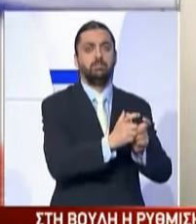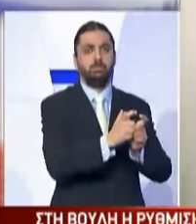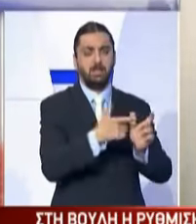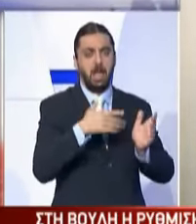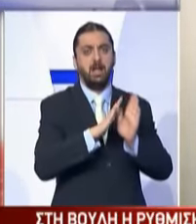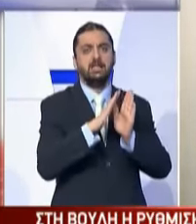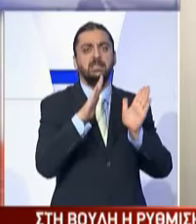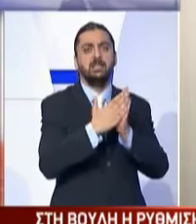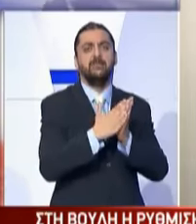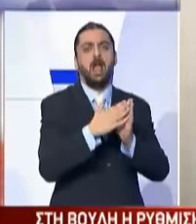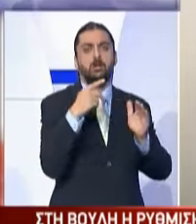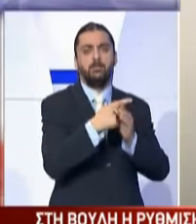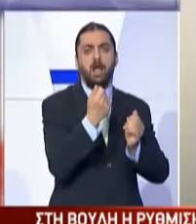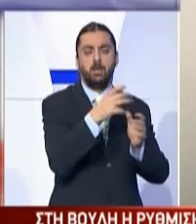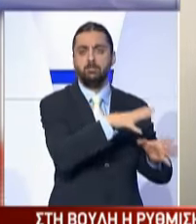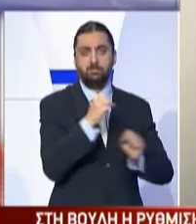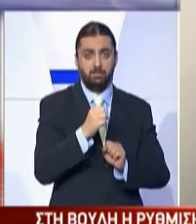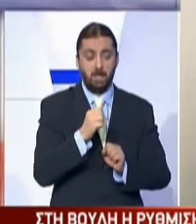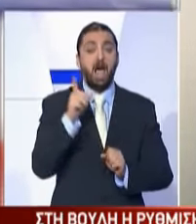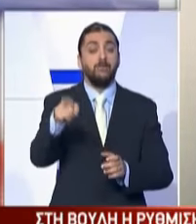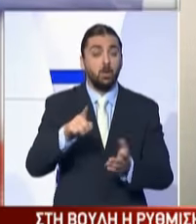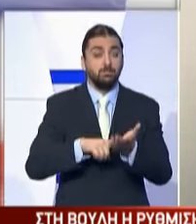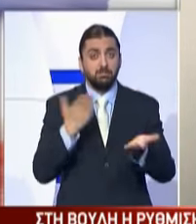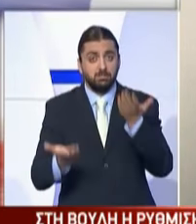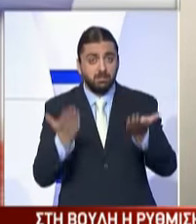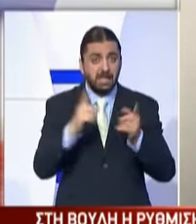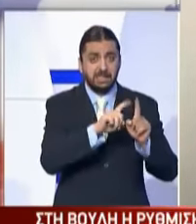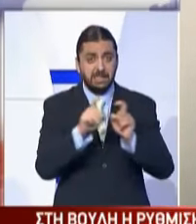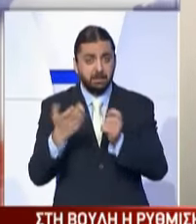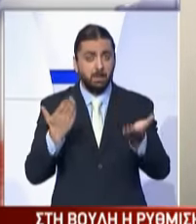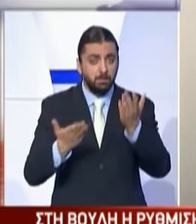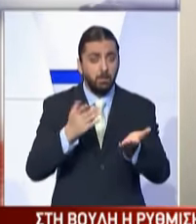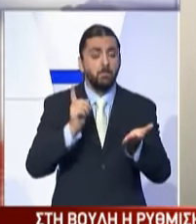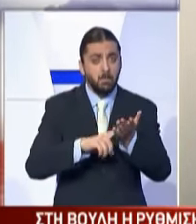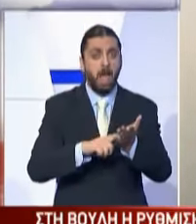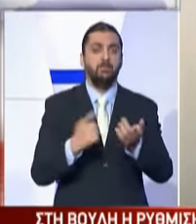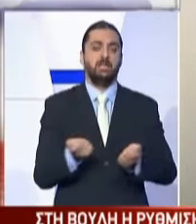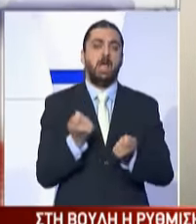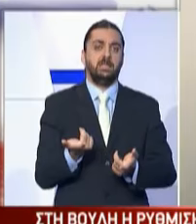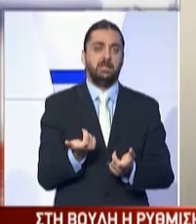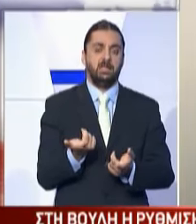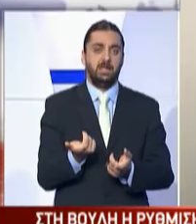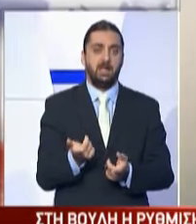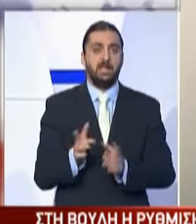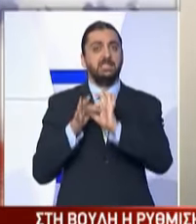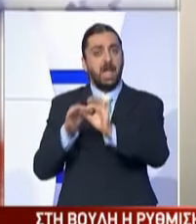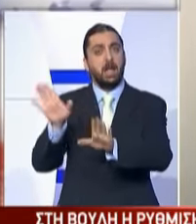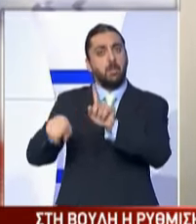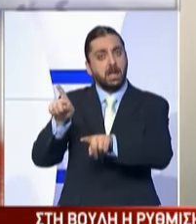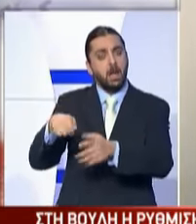των στοιχείων έπρεπε να γίνει για να σταματήσουν να πληρώνουν πάντοτε οι ίδιοι και οι ίδιοι και κάποιοι άλλοι